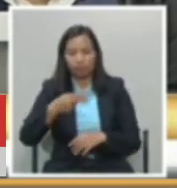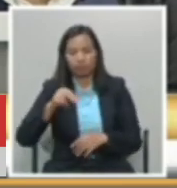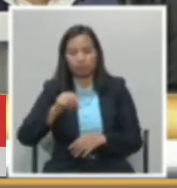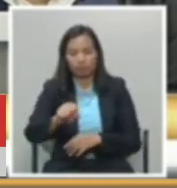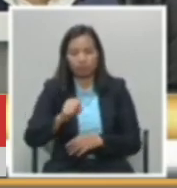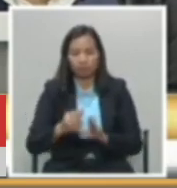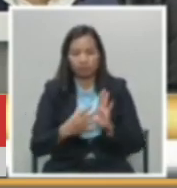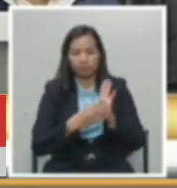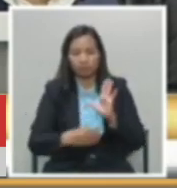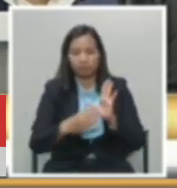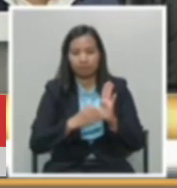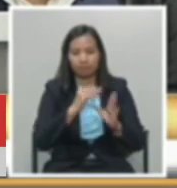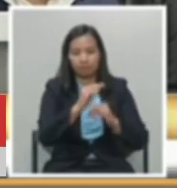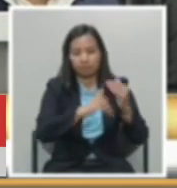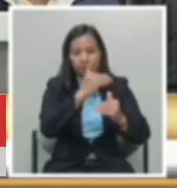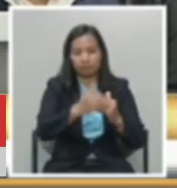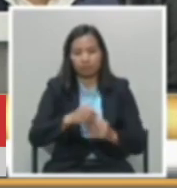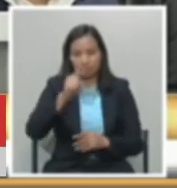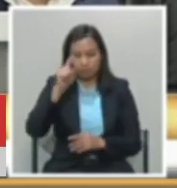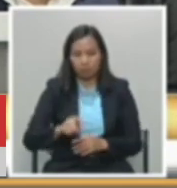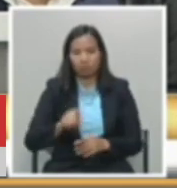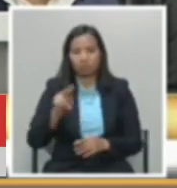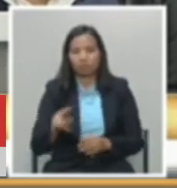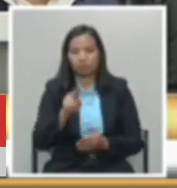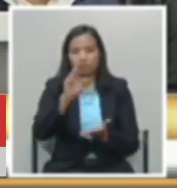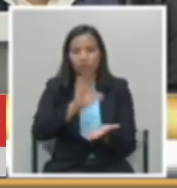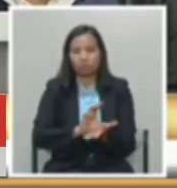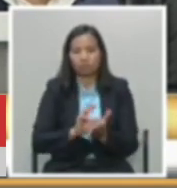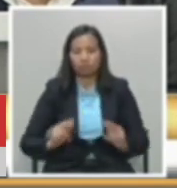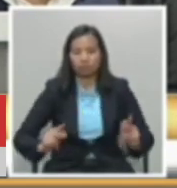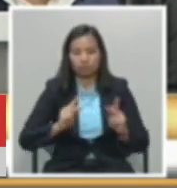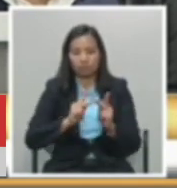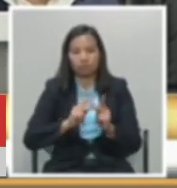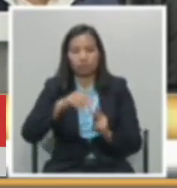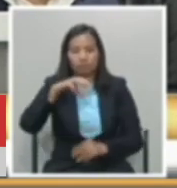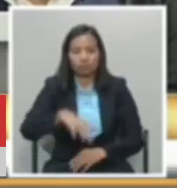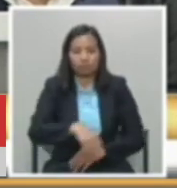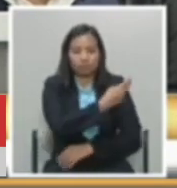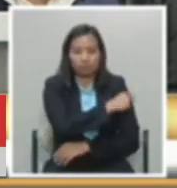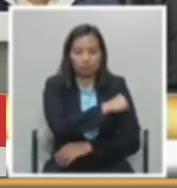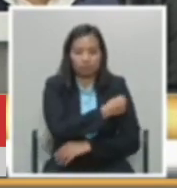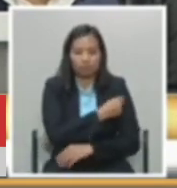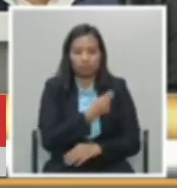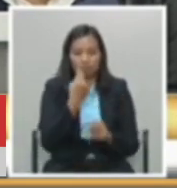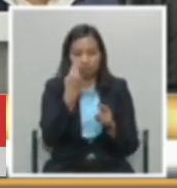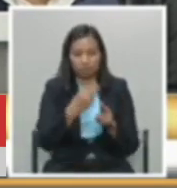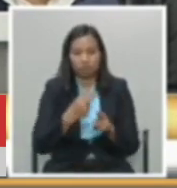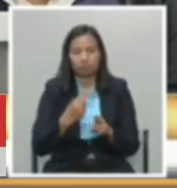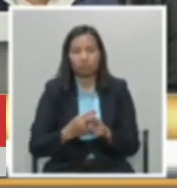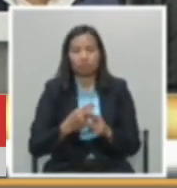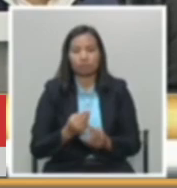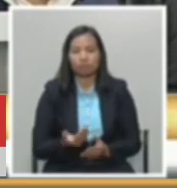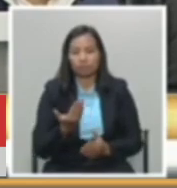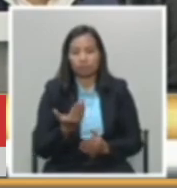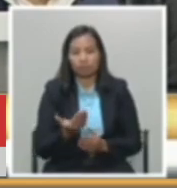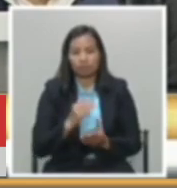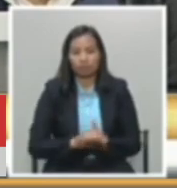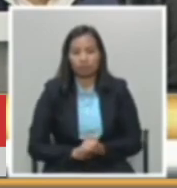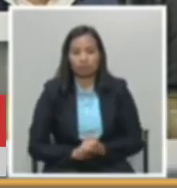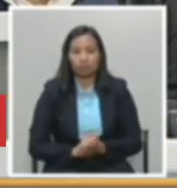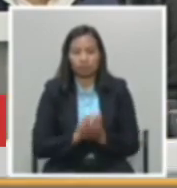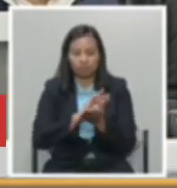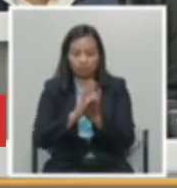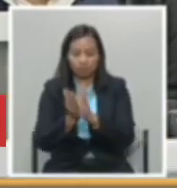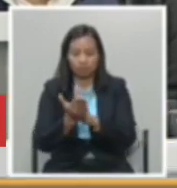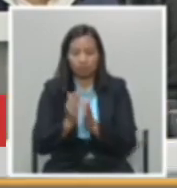การอบรมพัฒนาต้องใช้งบประมาณค่ะกระทรวงสาธารณสุขขออนุญาตเอ่ยถึงกระทรวงสาในฐานะที่มันบูรณา